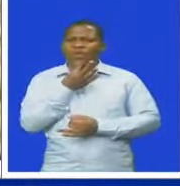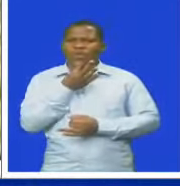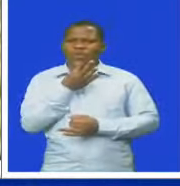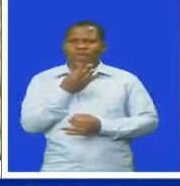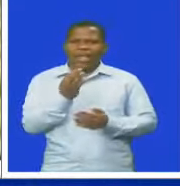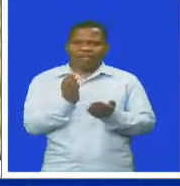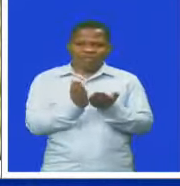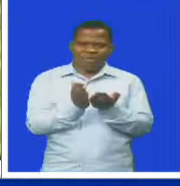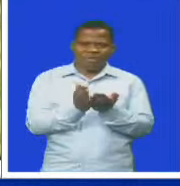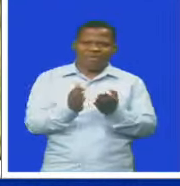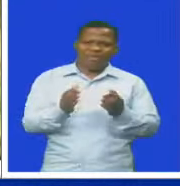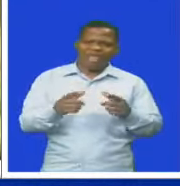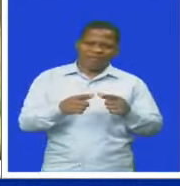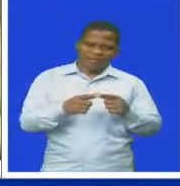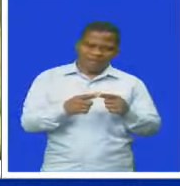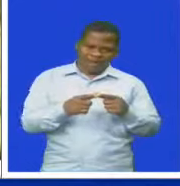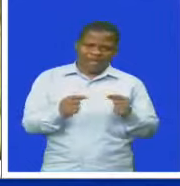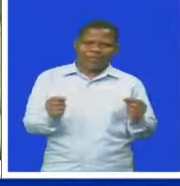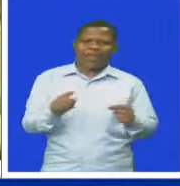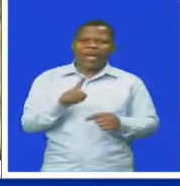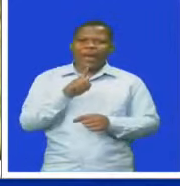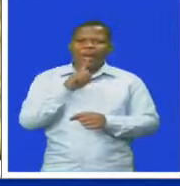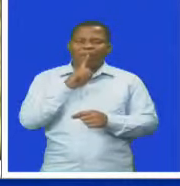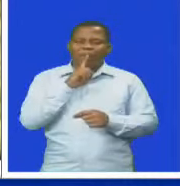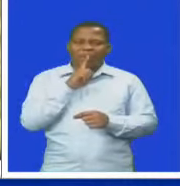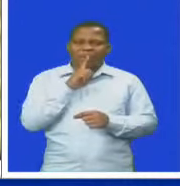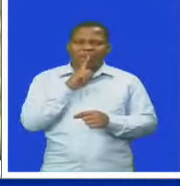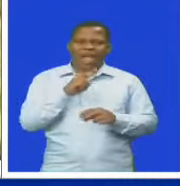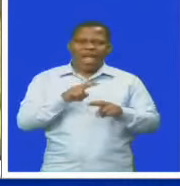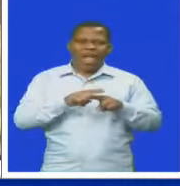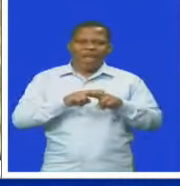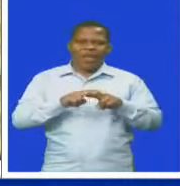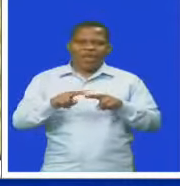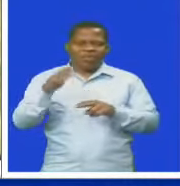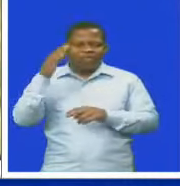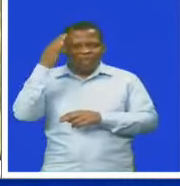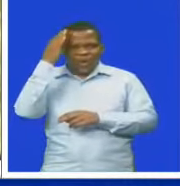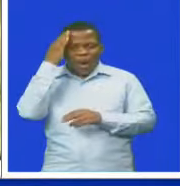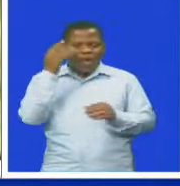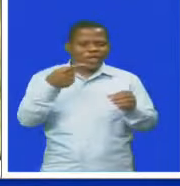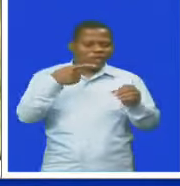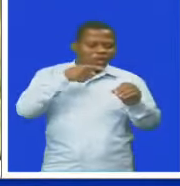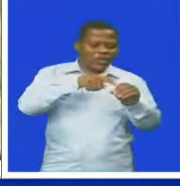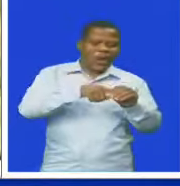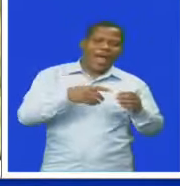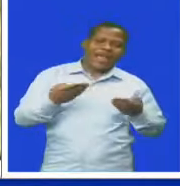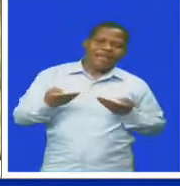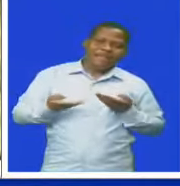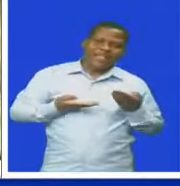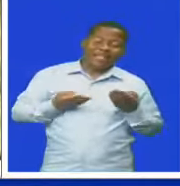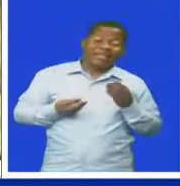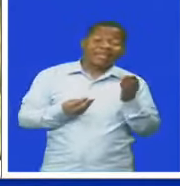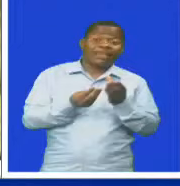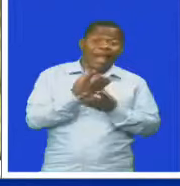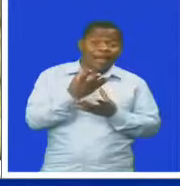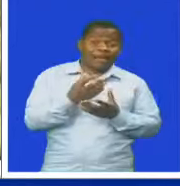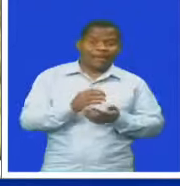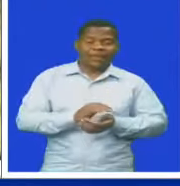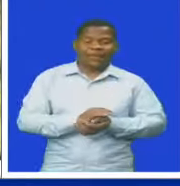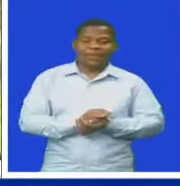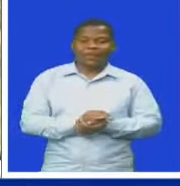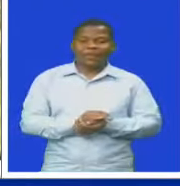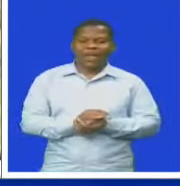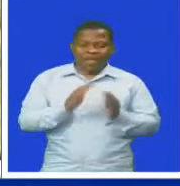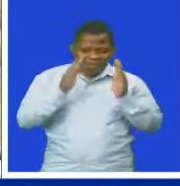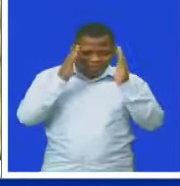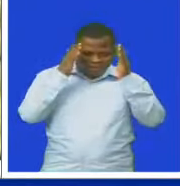abathi batinyembenya ukuthi bangena kanjani ebusinessini sibuka ke mathuba ukuthi umuntu angayicela kanjani ibusiness lela khona angathi khanza